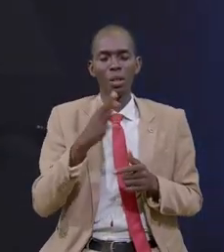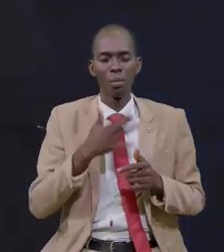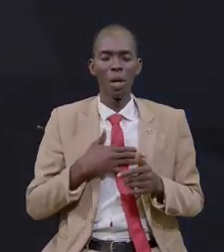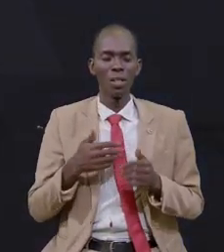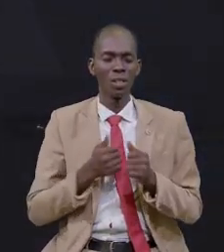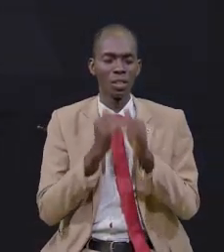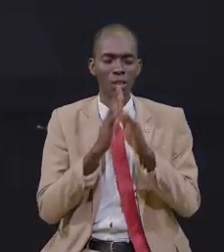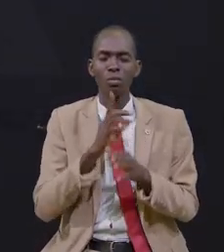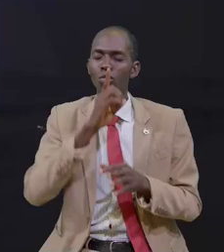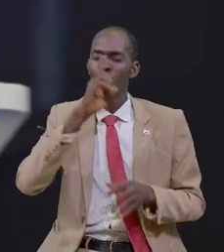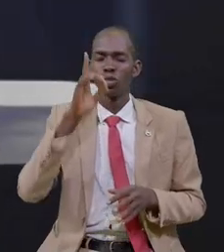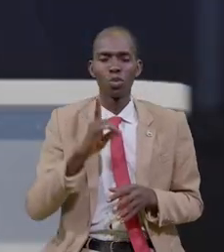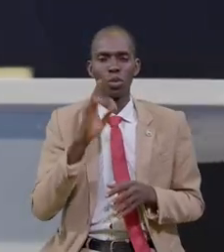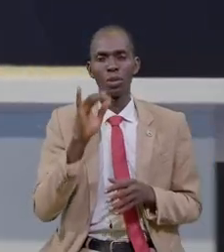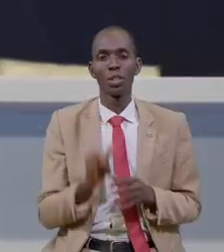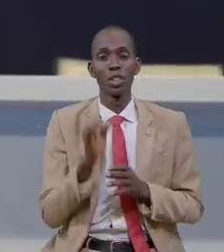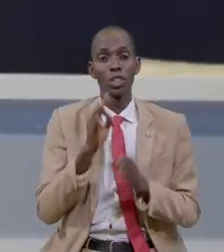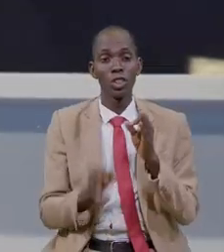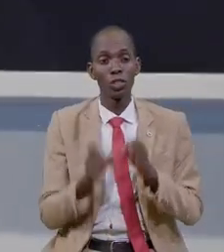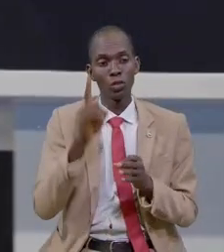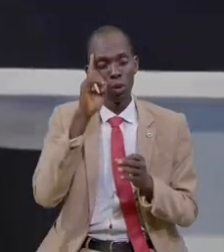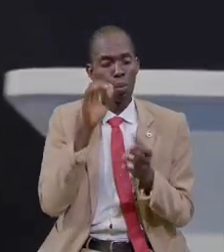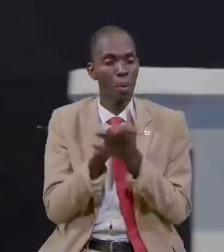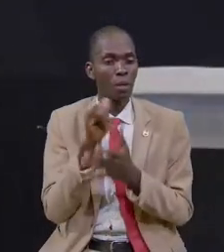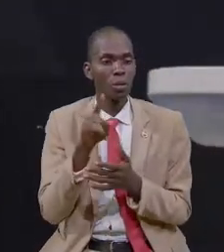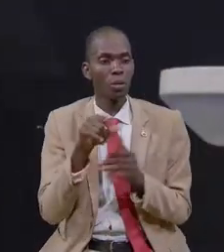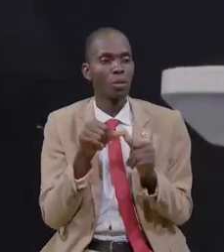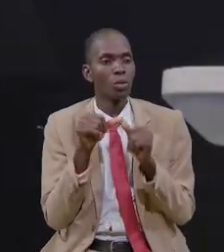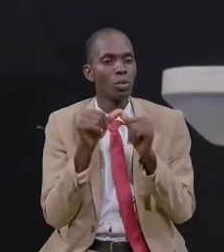disciples. Si vous croyez et